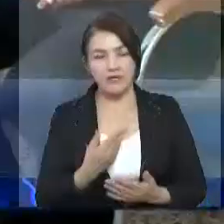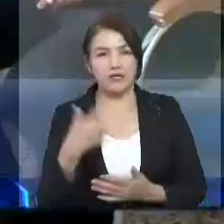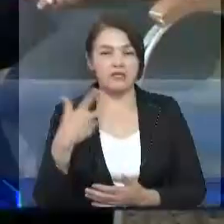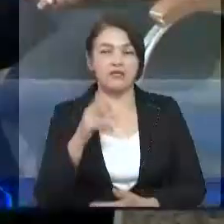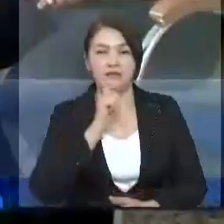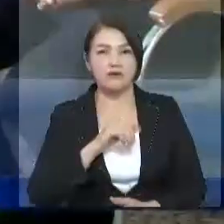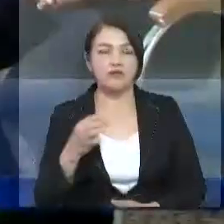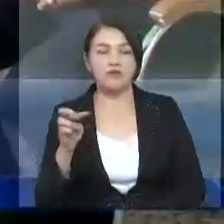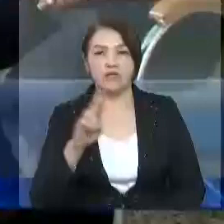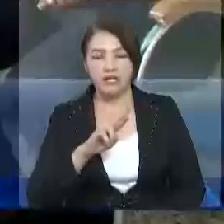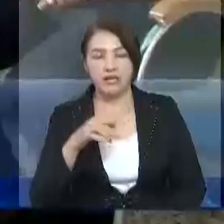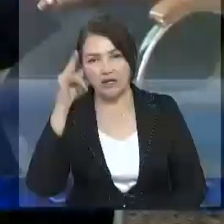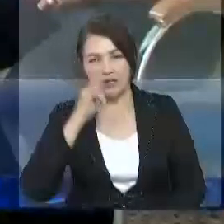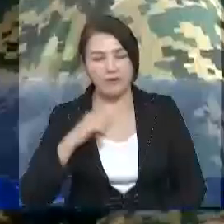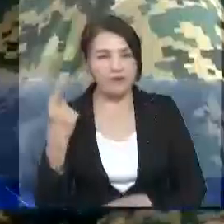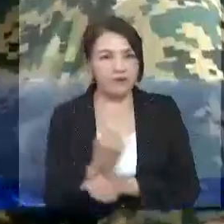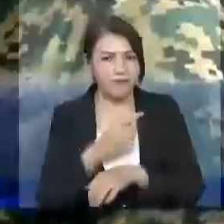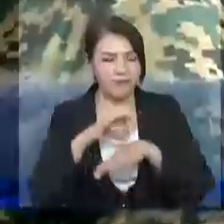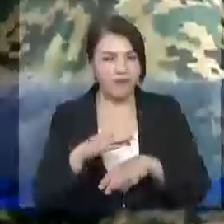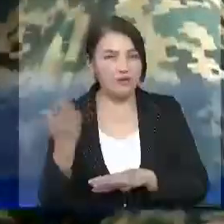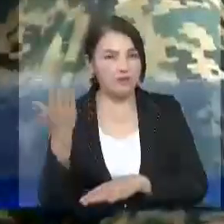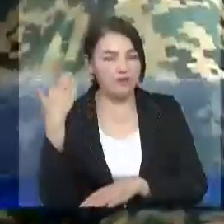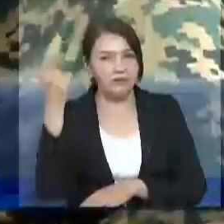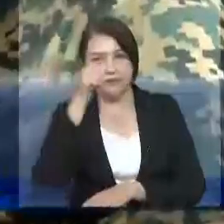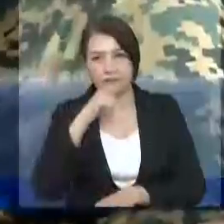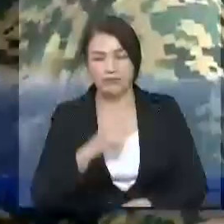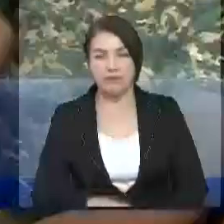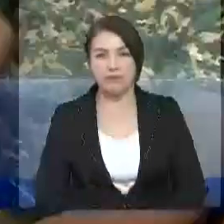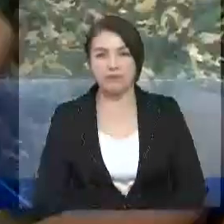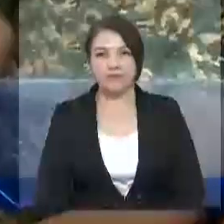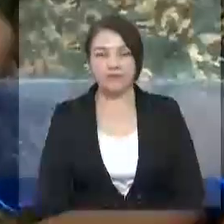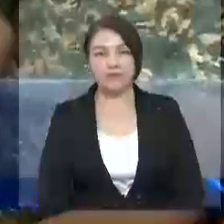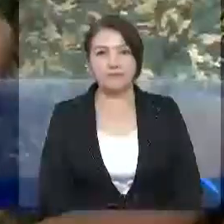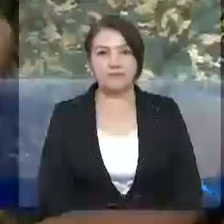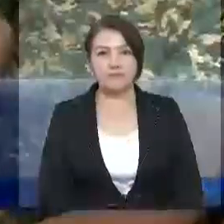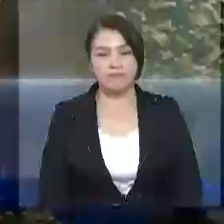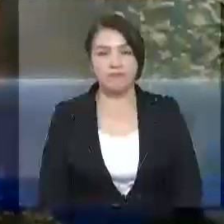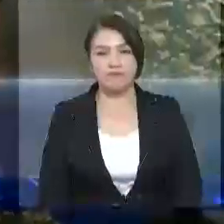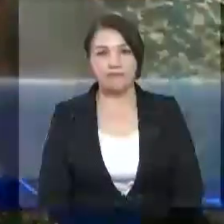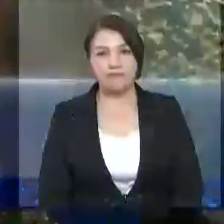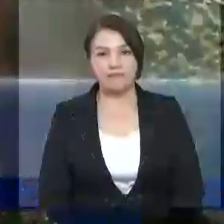третье воскресенье июня в Казахстане впервые отметили в прошлом году Николай сырба Бажан ядыгерь